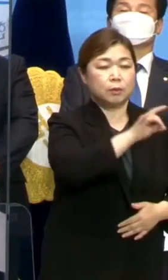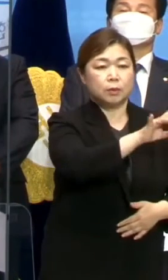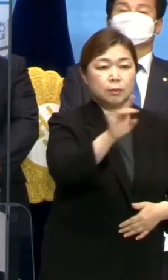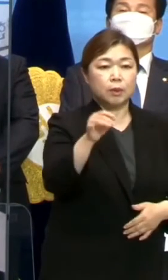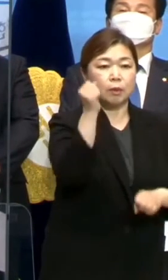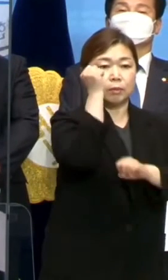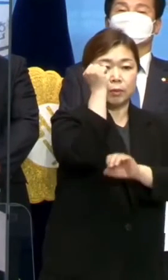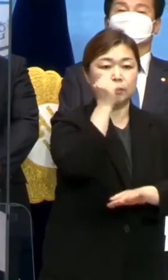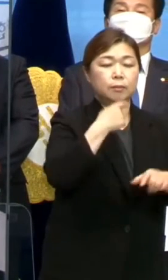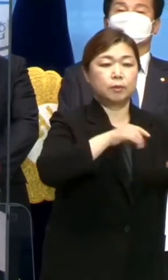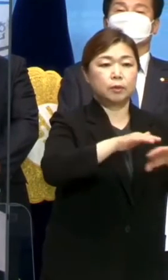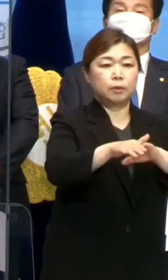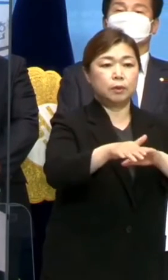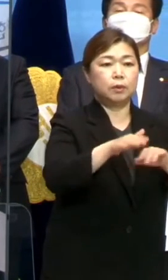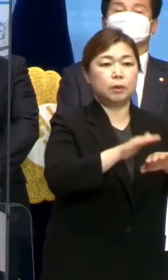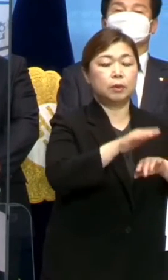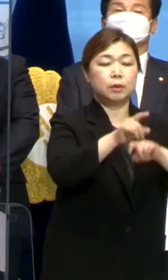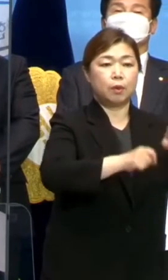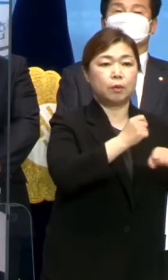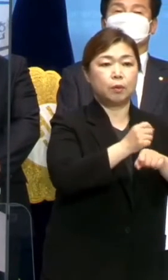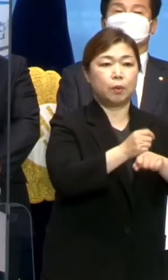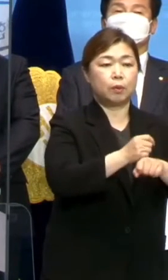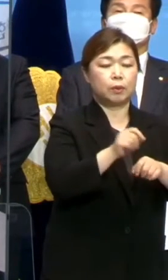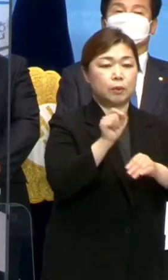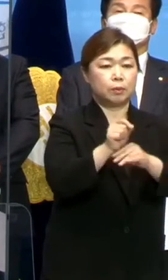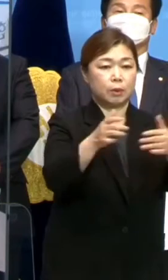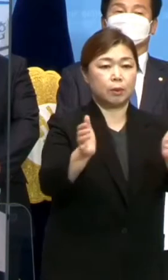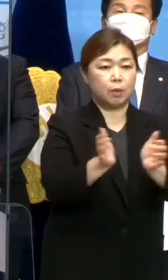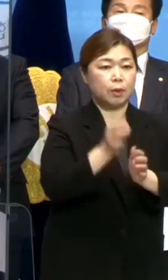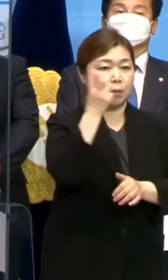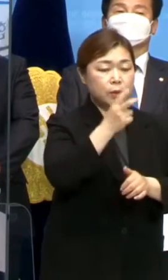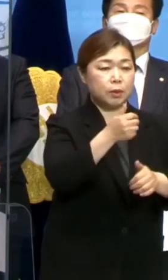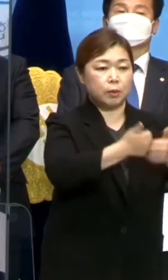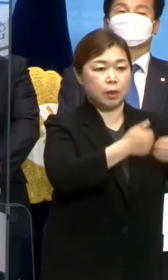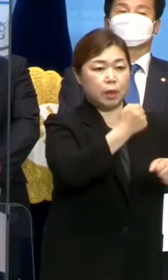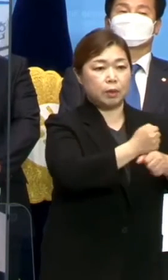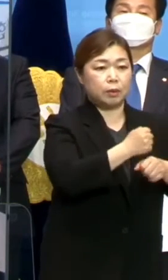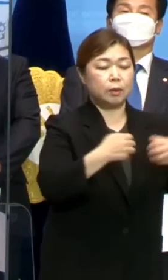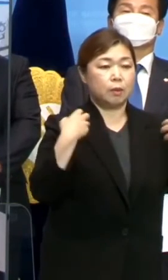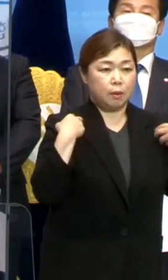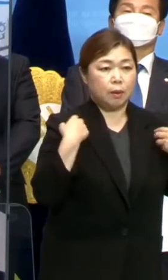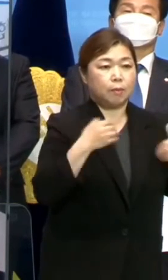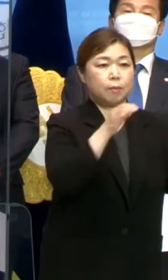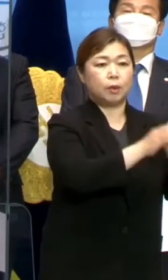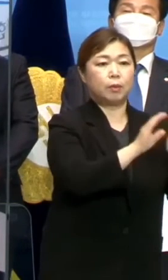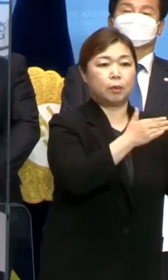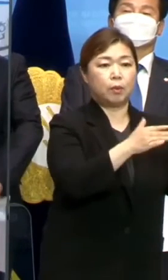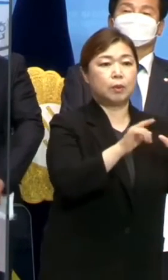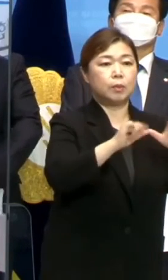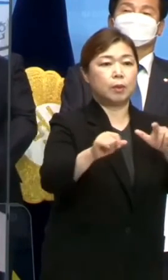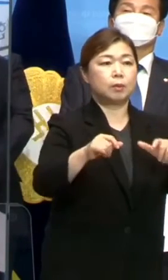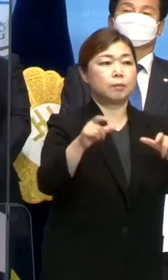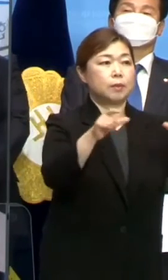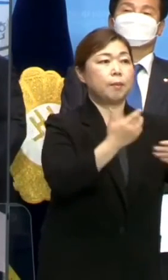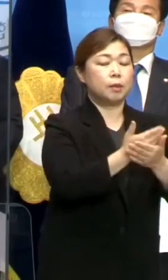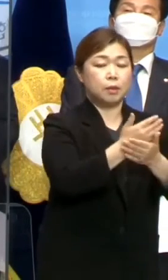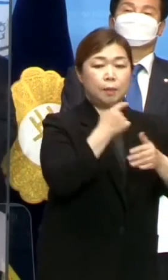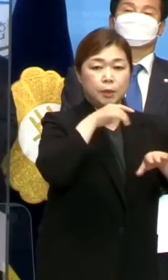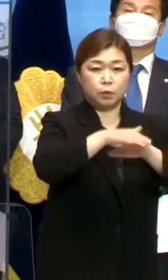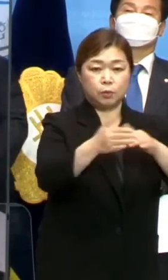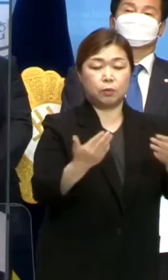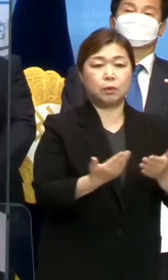풀뿌리 민주주의를 실험 과 집행기관 을 감시 견제하는 역할을 하는 등 지방자치 발전과 민주주의